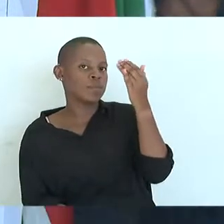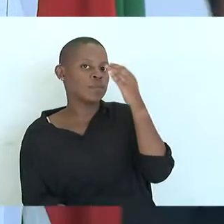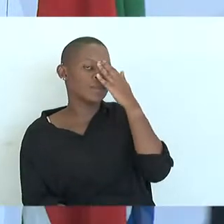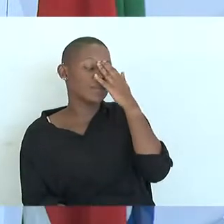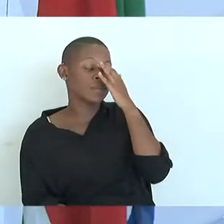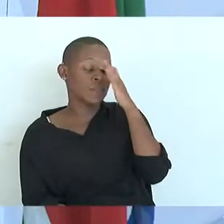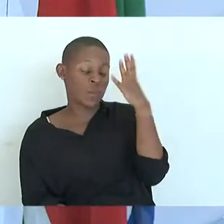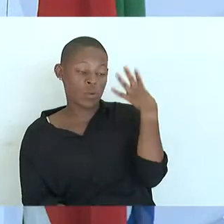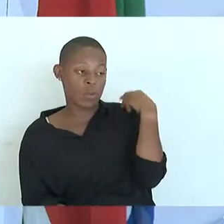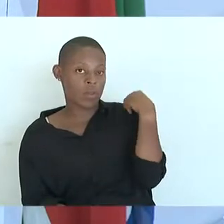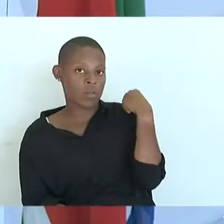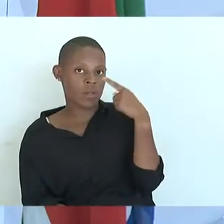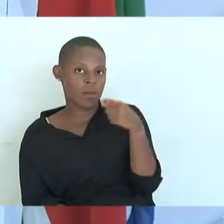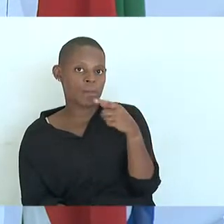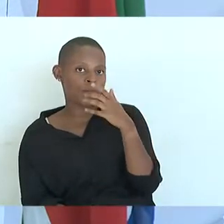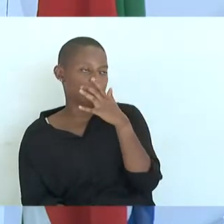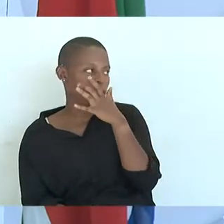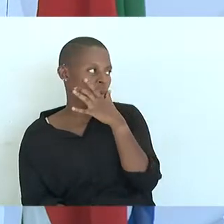kumphathiswa